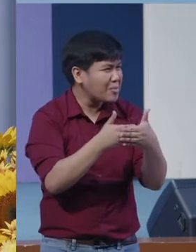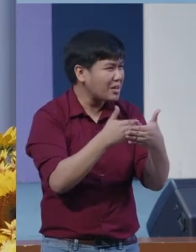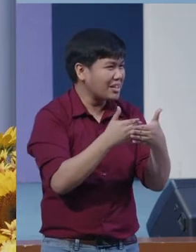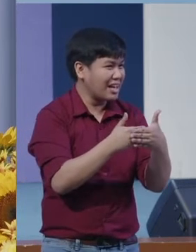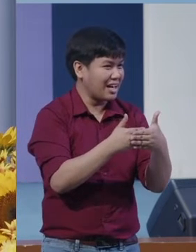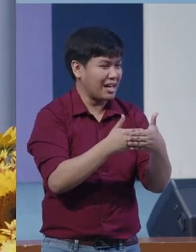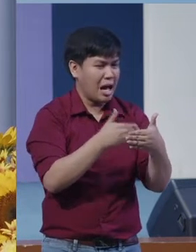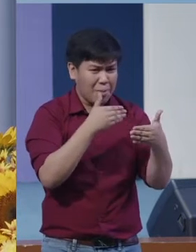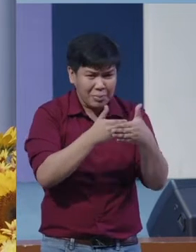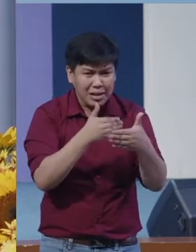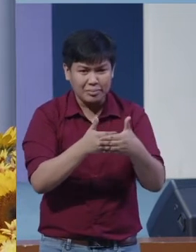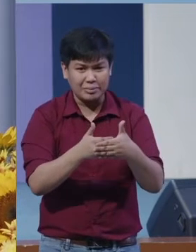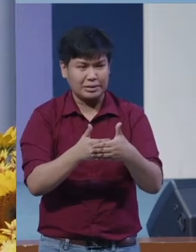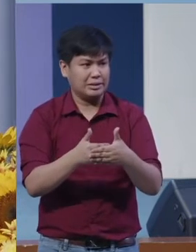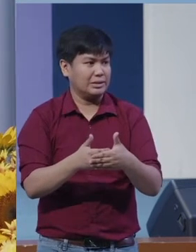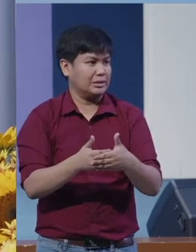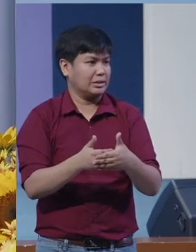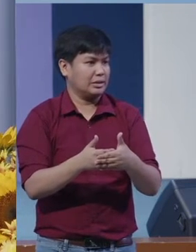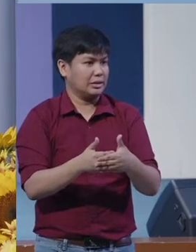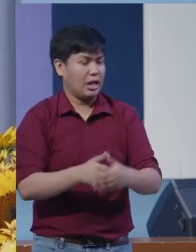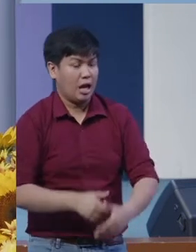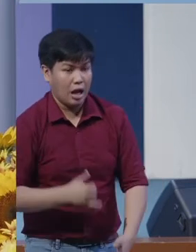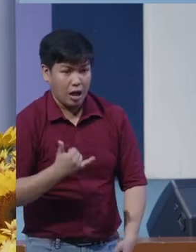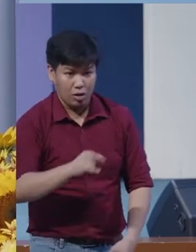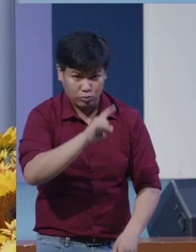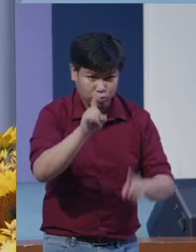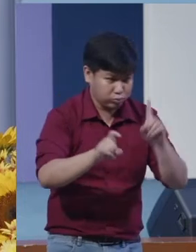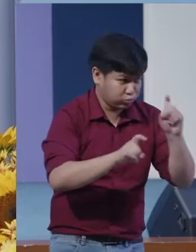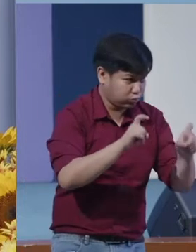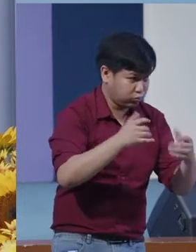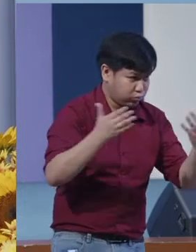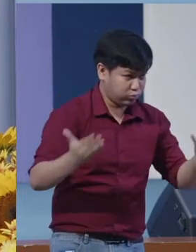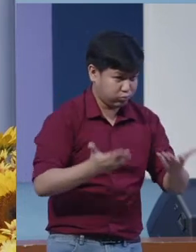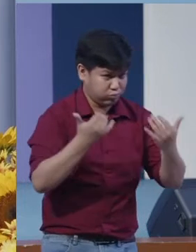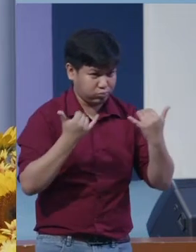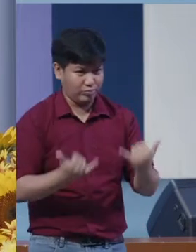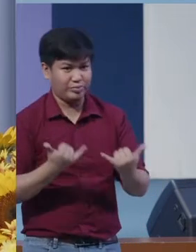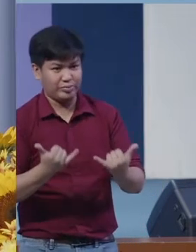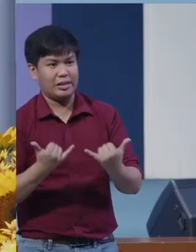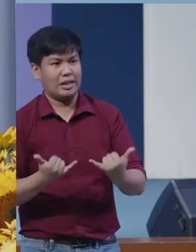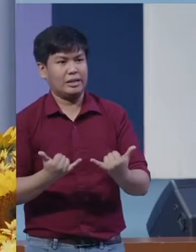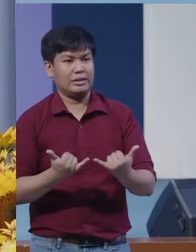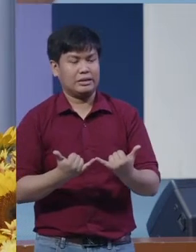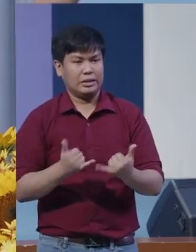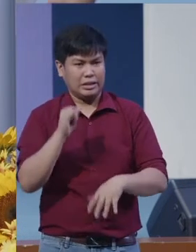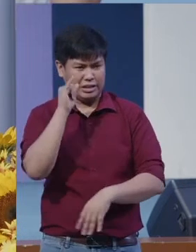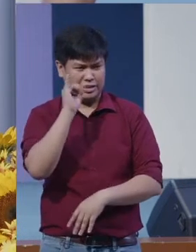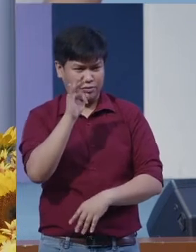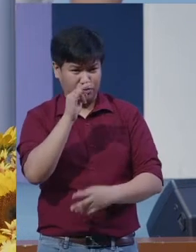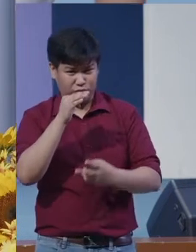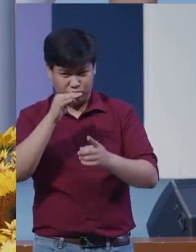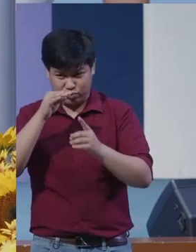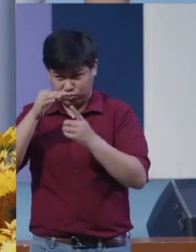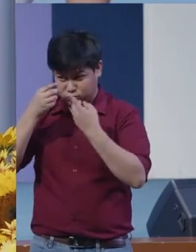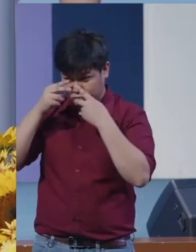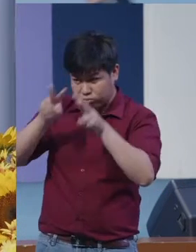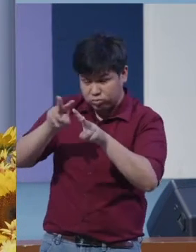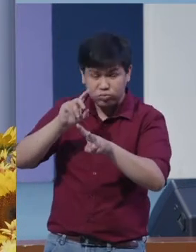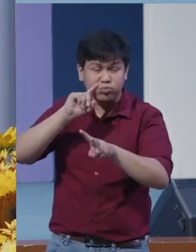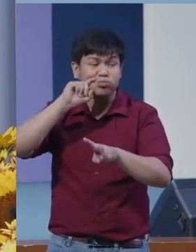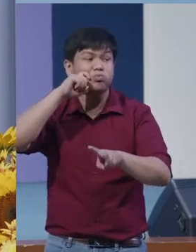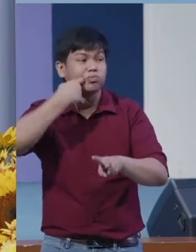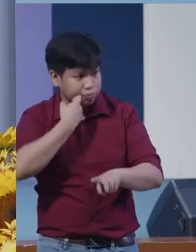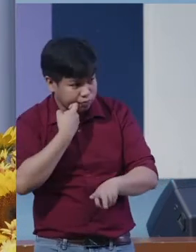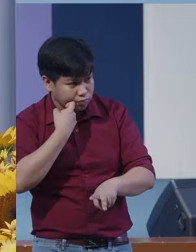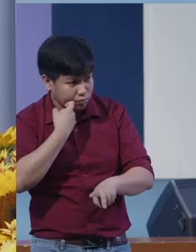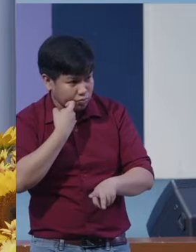na. Mga kapatid, lalo naman sa panahon natin ngayon. Tingnan nyo lang ang nangyayari sa Ukraine. Tingnan